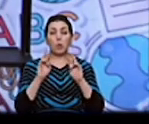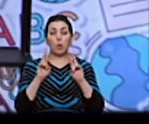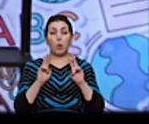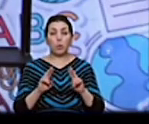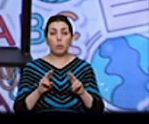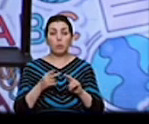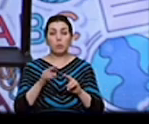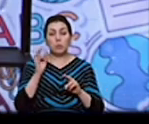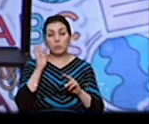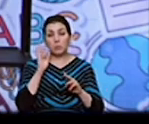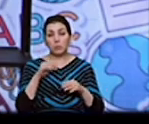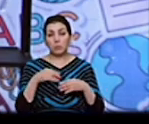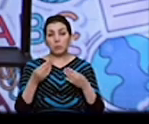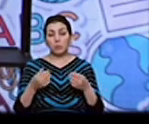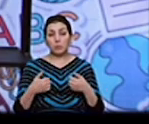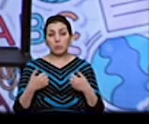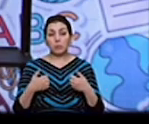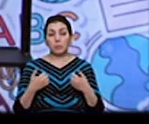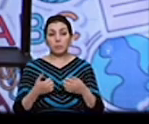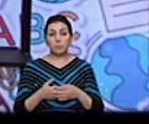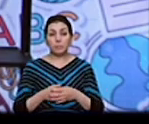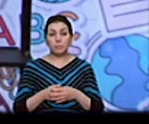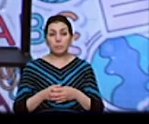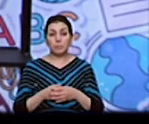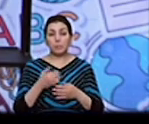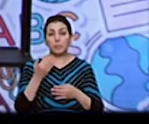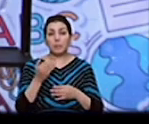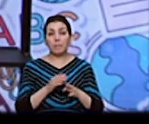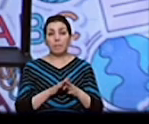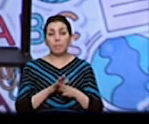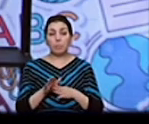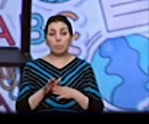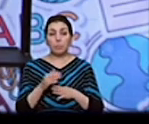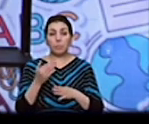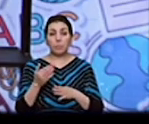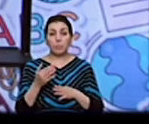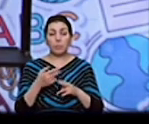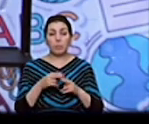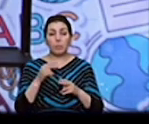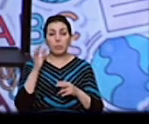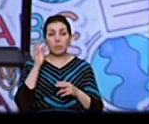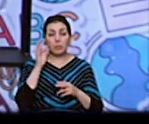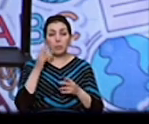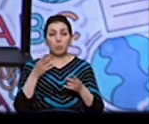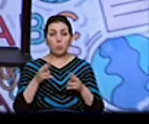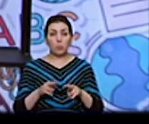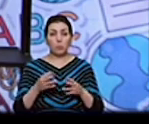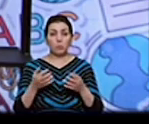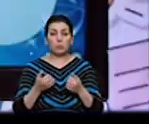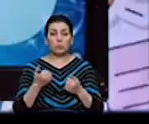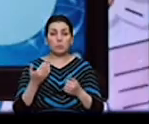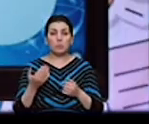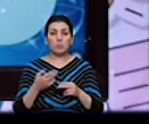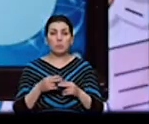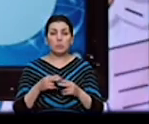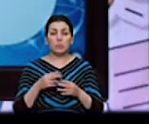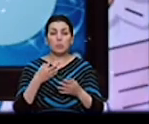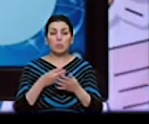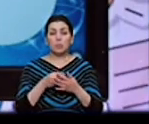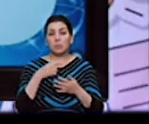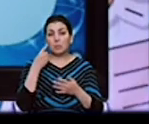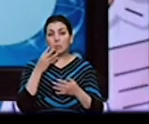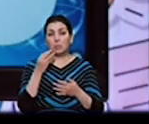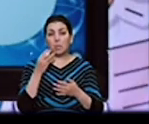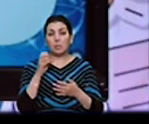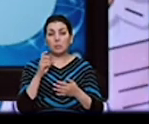qoidalarni eslatishga harakat qilaman. Sizning vazifangiz esa ularni eslab qolish. Shaxs